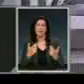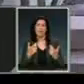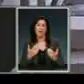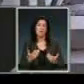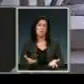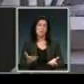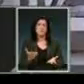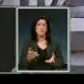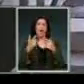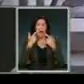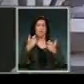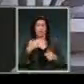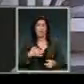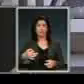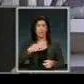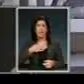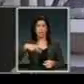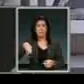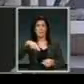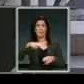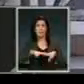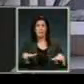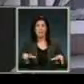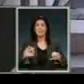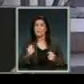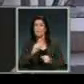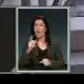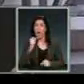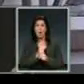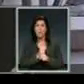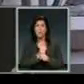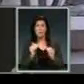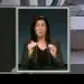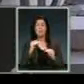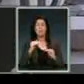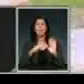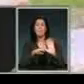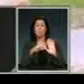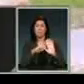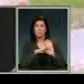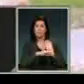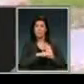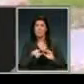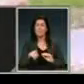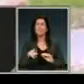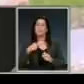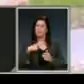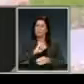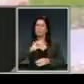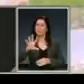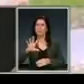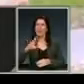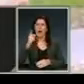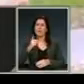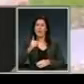מסתובבים ברחבי הארץ, כאשר התקנות לא ממומשות, אנחנו מוציאים מכתבי התראה, ועוד יותר מקרים קיצוניים